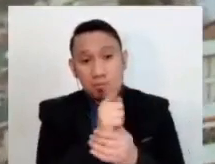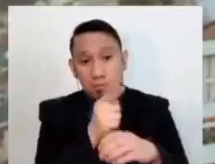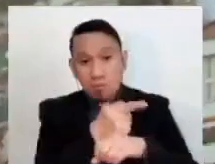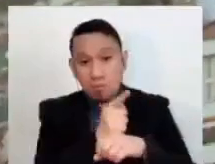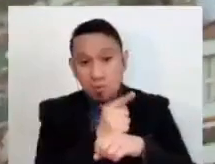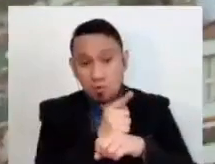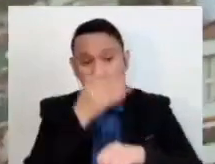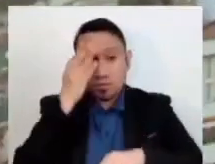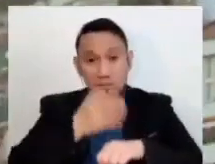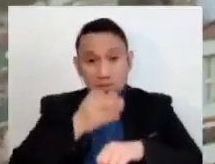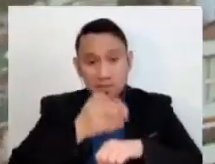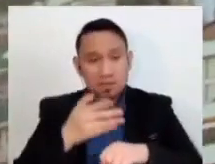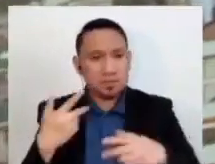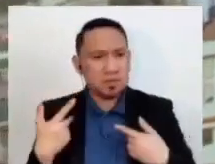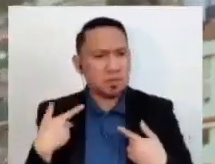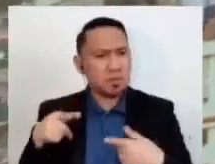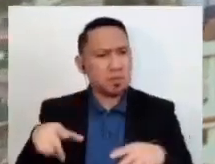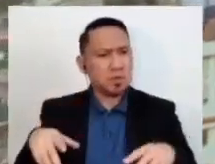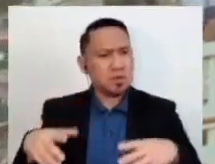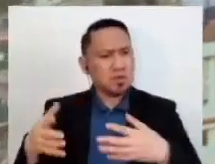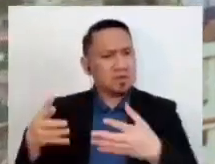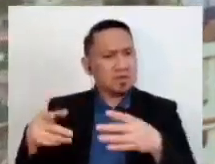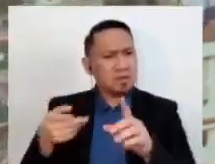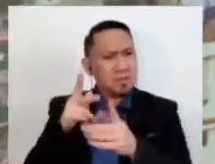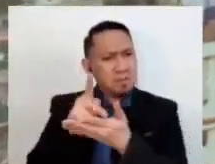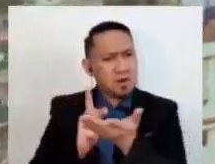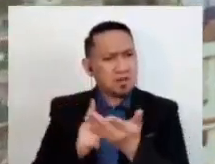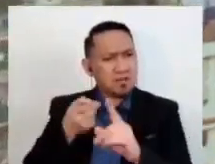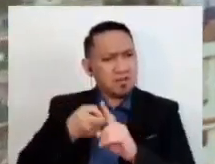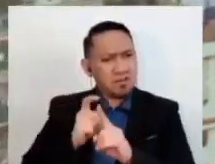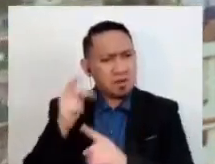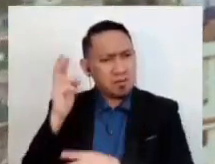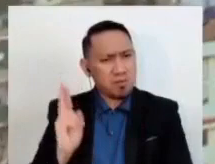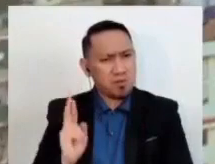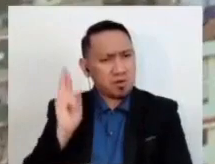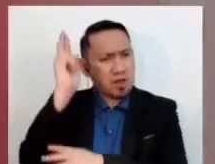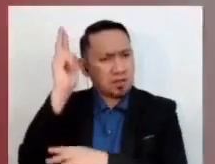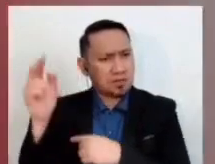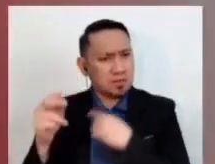hinihinalang galing sa spacecraft ng China. Narito ang unang balita.